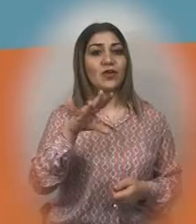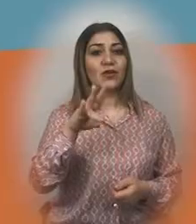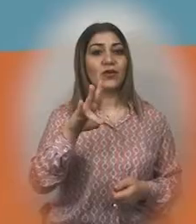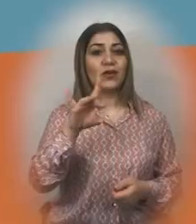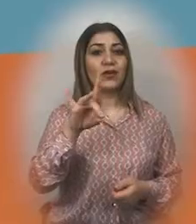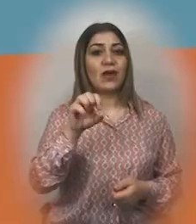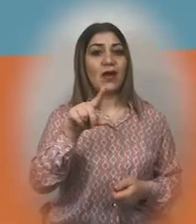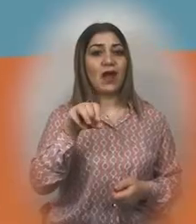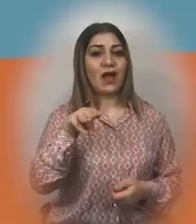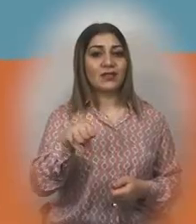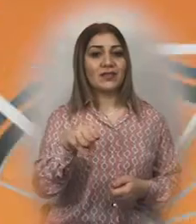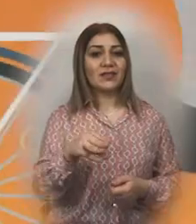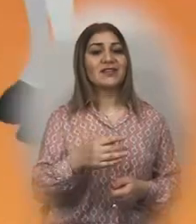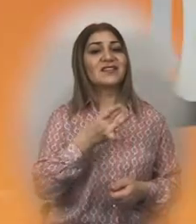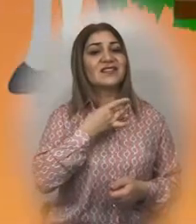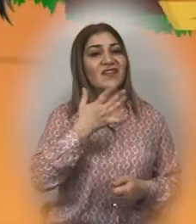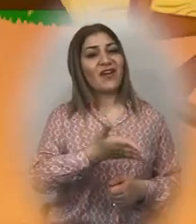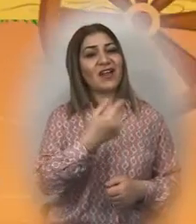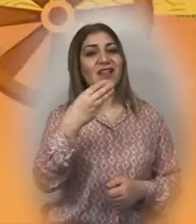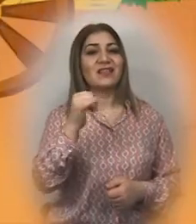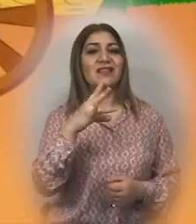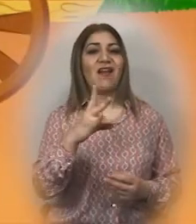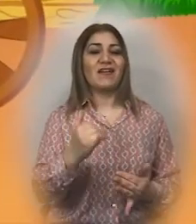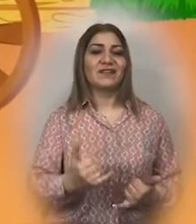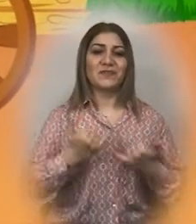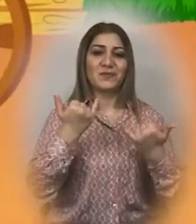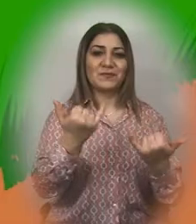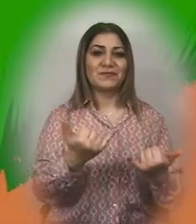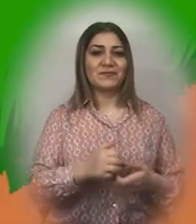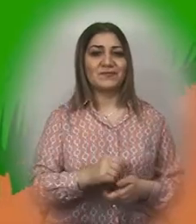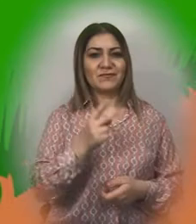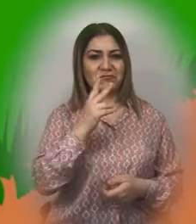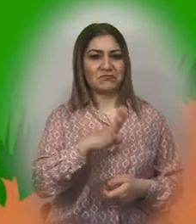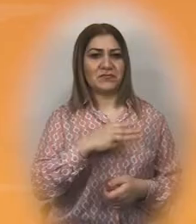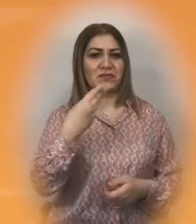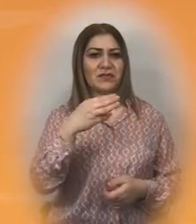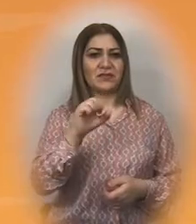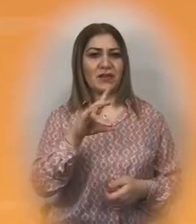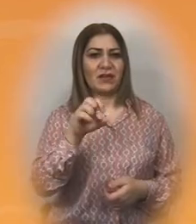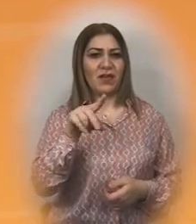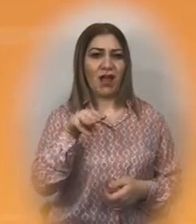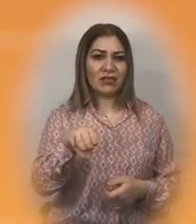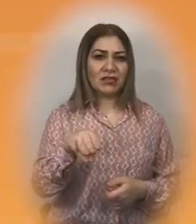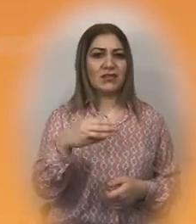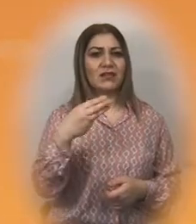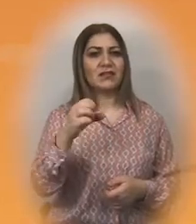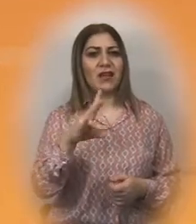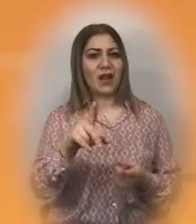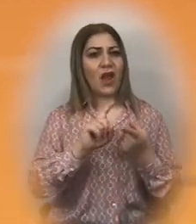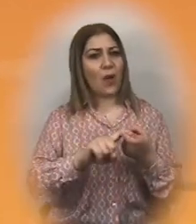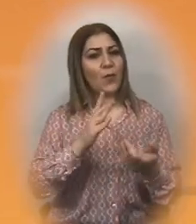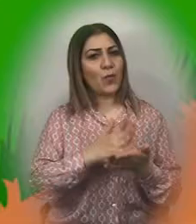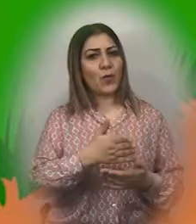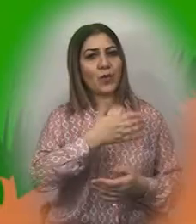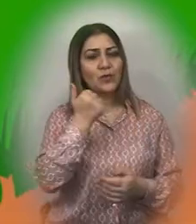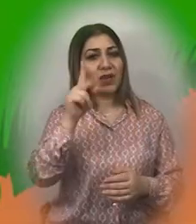Հն, ո՞նց պիտի գնանք։ Հիմա կպարզենք։ Բարև ճամփորդներ, ես ուր եք գնում։ Բարև, գնում ենք